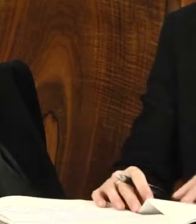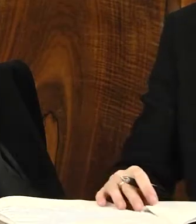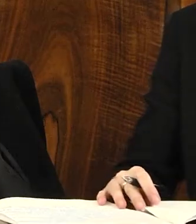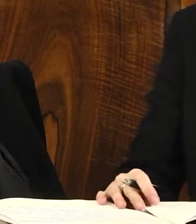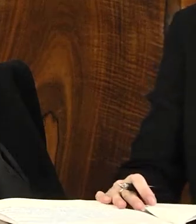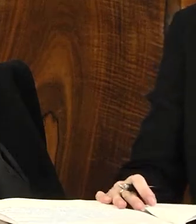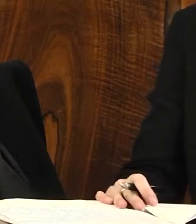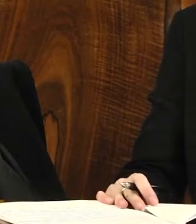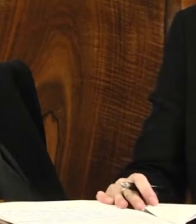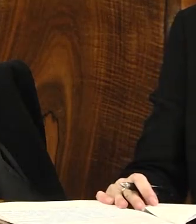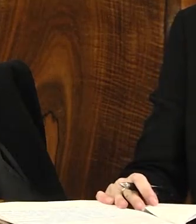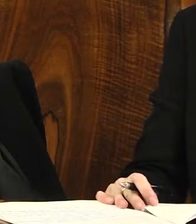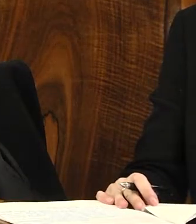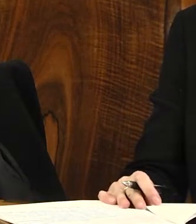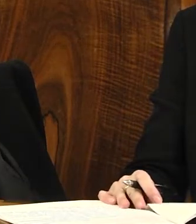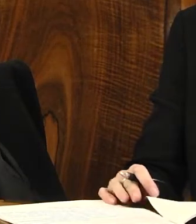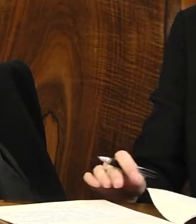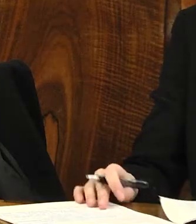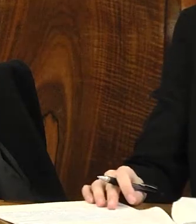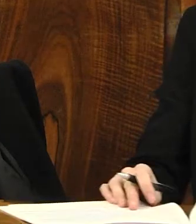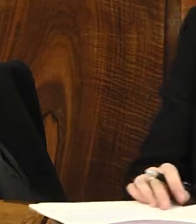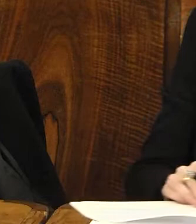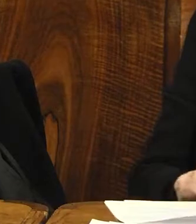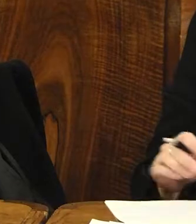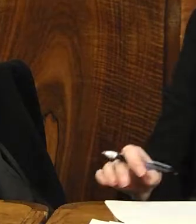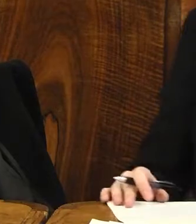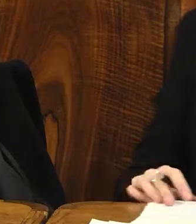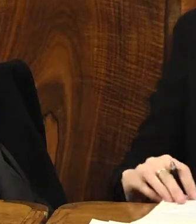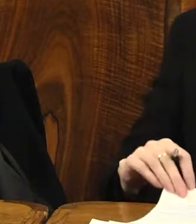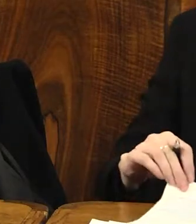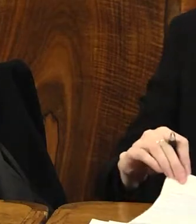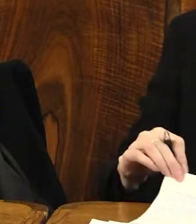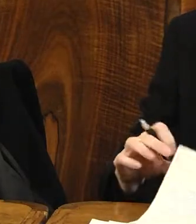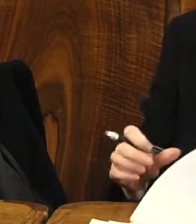Rašula, Mirković, Soldatić, Fonović, Ferenčić i Marić.